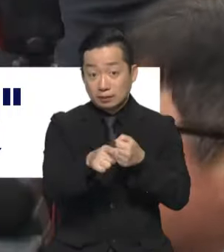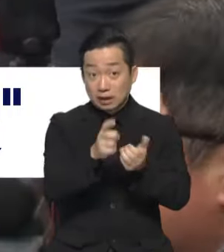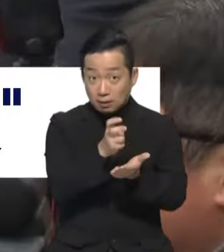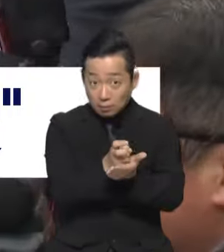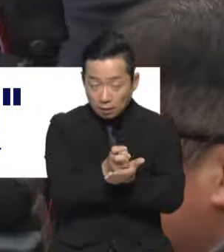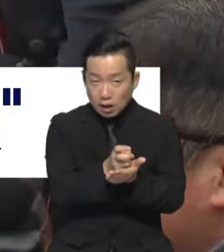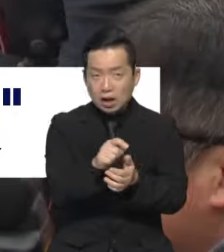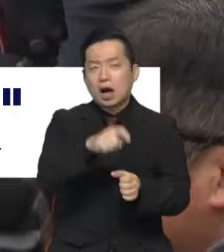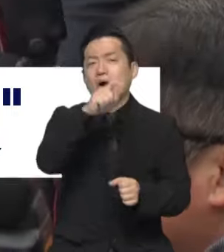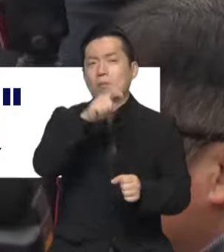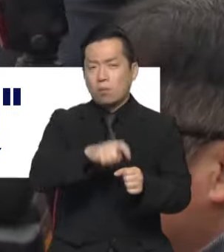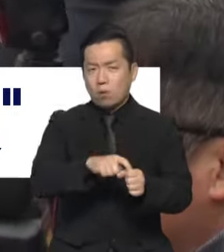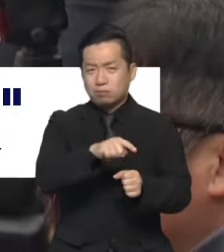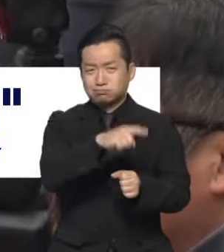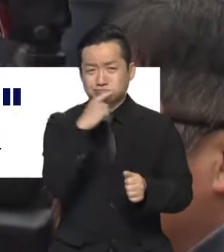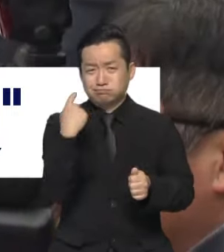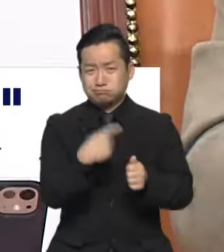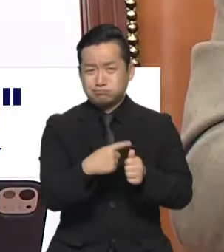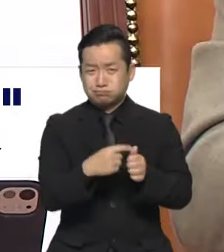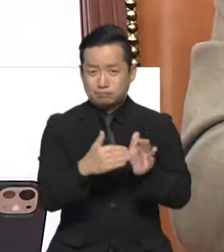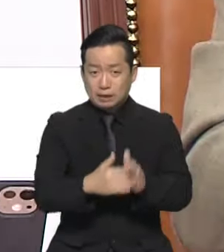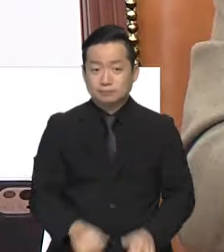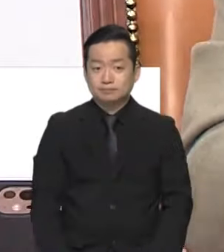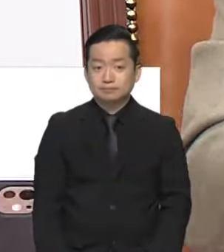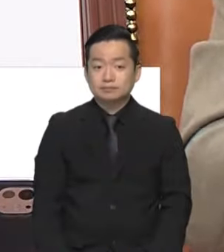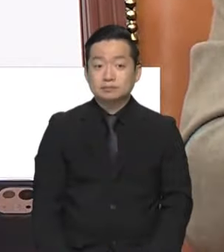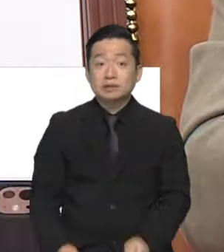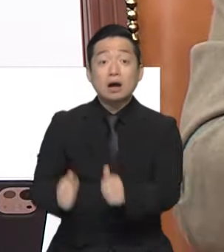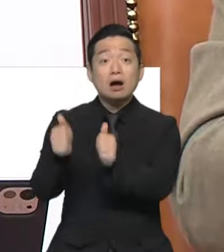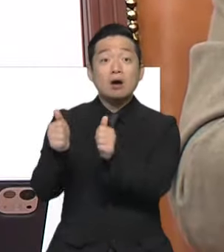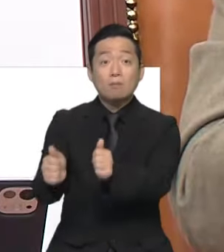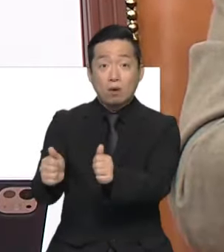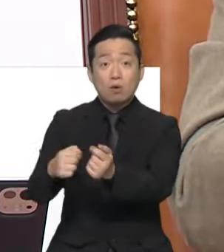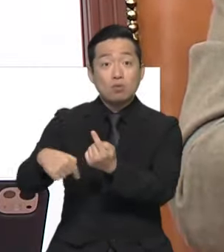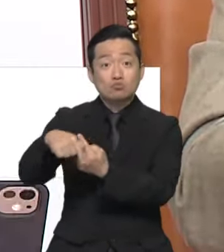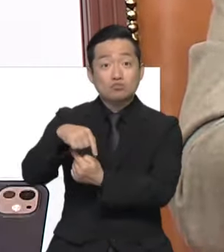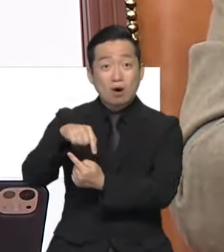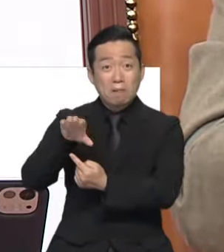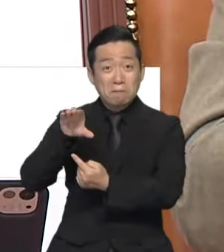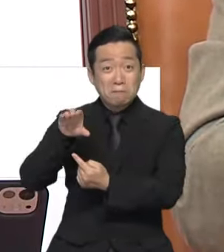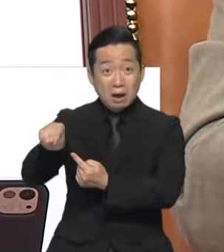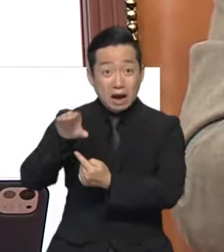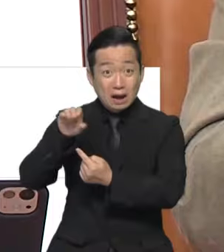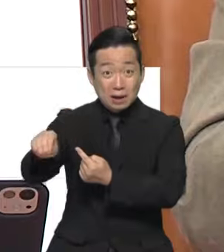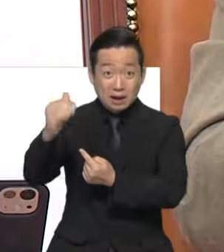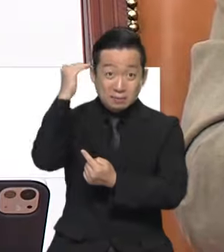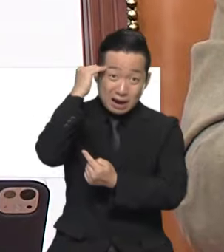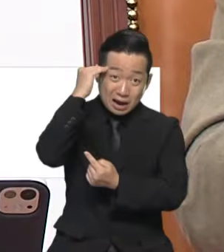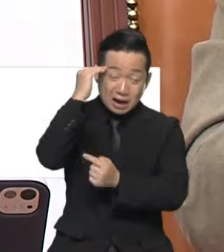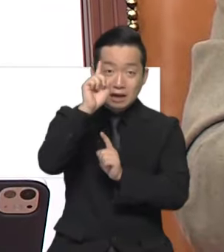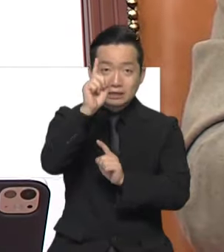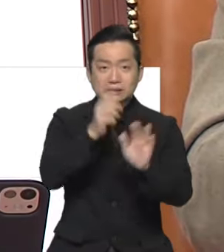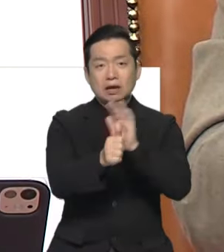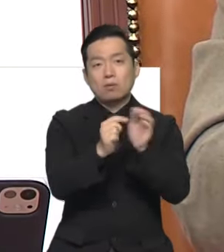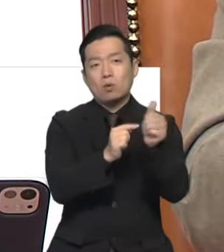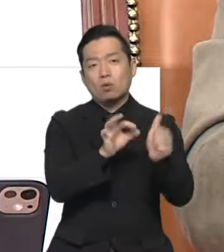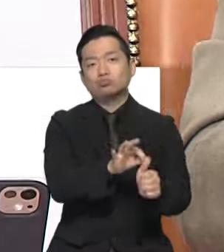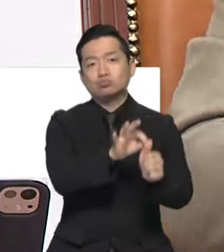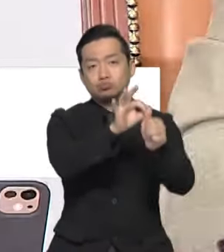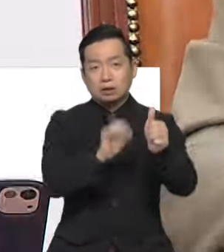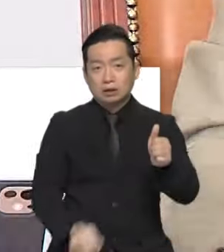법의 목적이라고 비판했습니다. 사법 시스템을 망가뜨려서라도 이재명 대표를 구하겠다는 그런